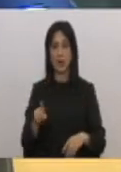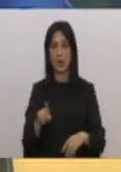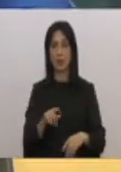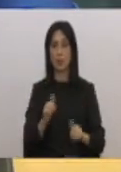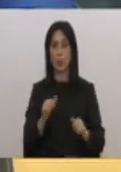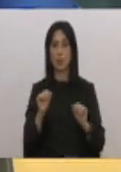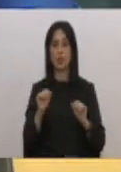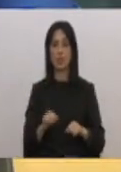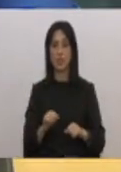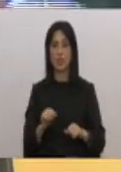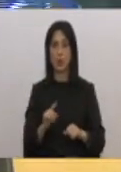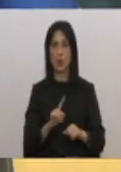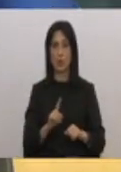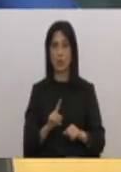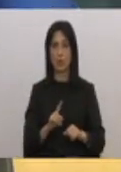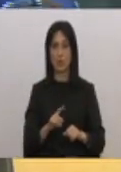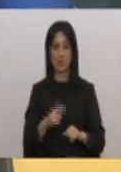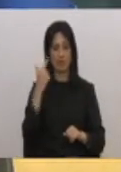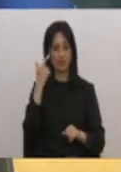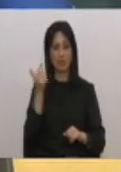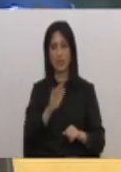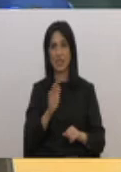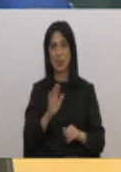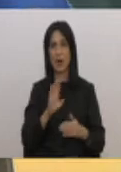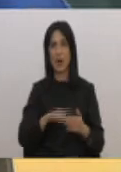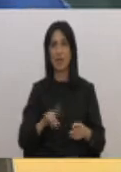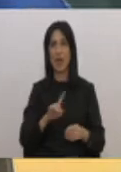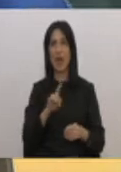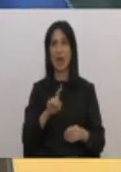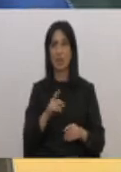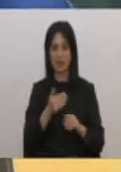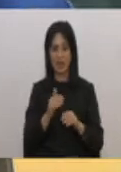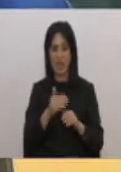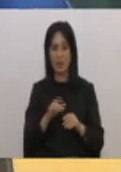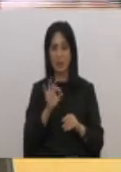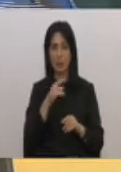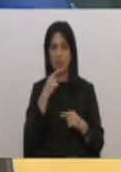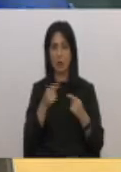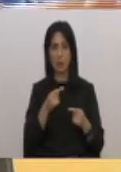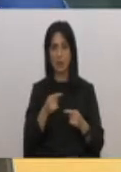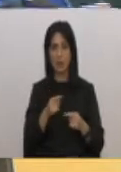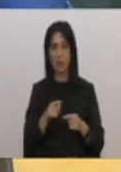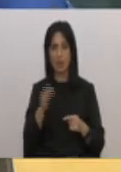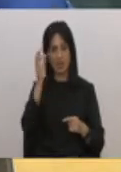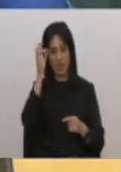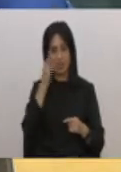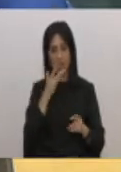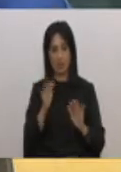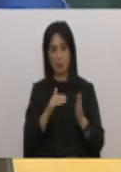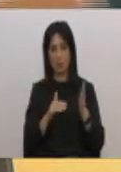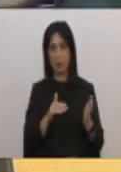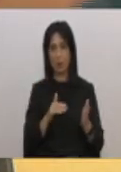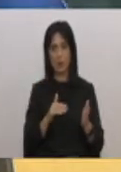როგორ შეიძლება, რომ უტიფრობის გარდა რაიმე თანმიმდევრობაზე საუბრობდეთ და ვახსენებდეთ ნაციონალურ